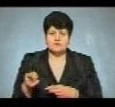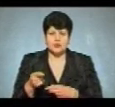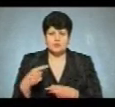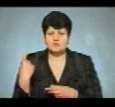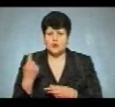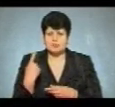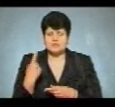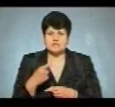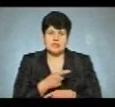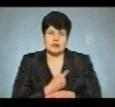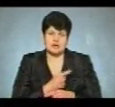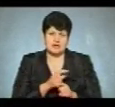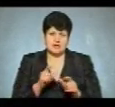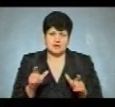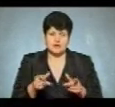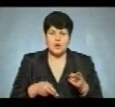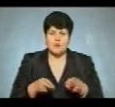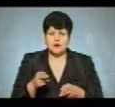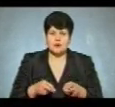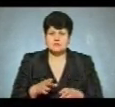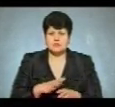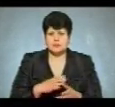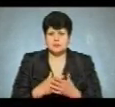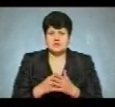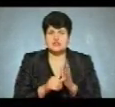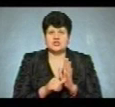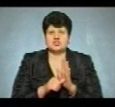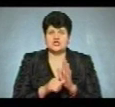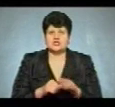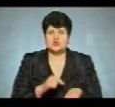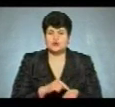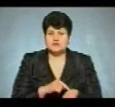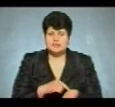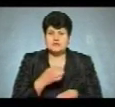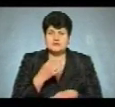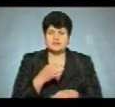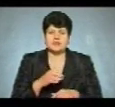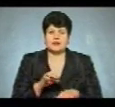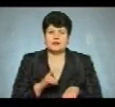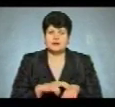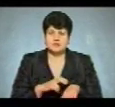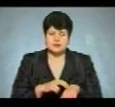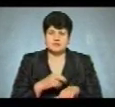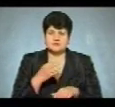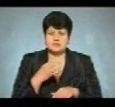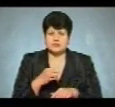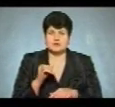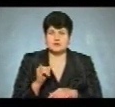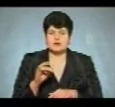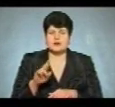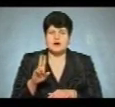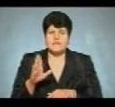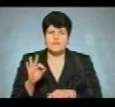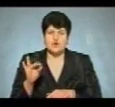обласній університетській лікарні. Операція тривала майже 6 годин, повідомив лікар-нейрохірург цієї лікарні Ігор